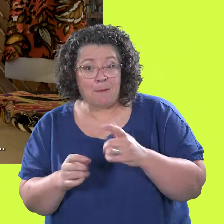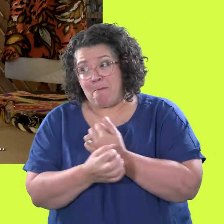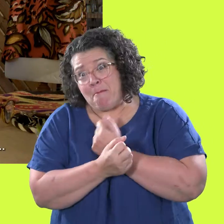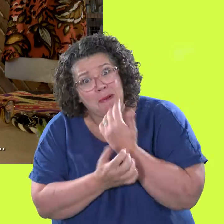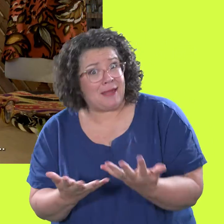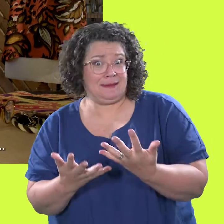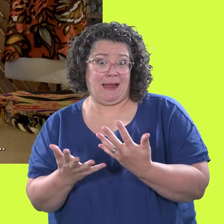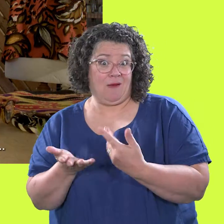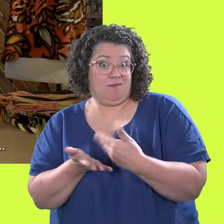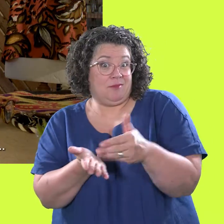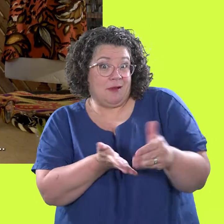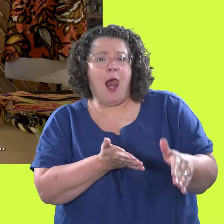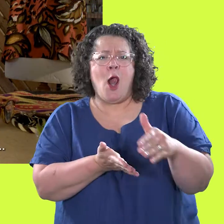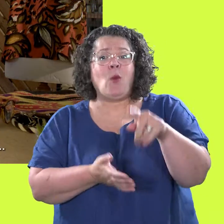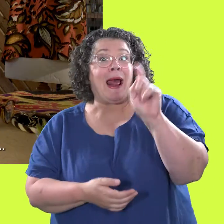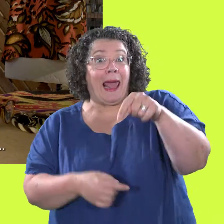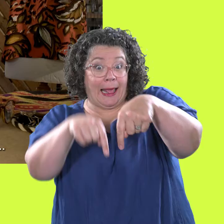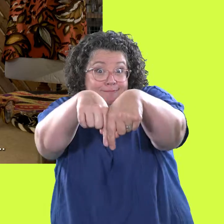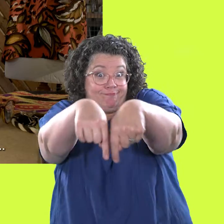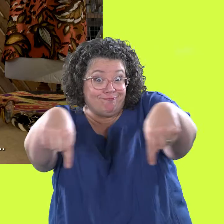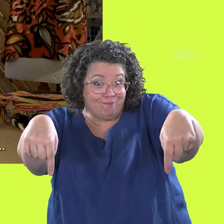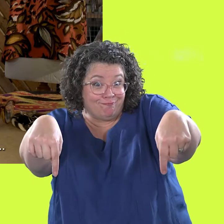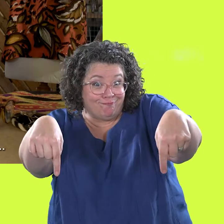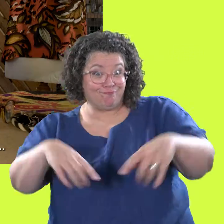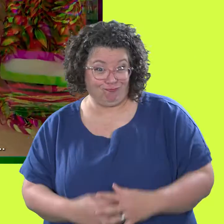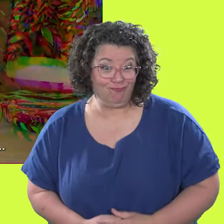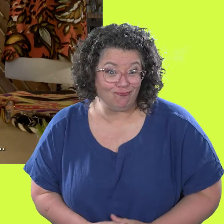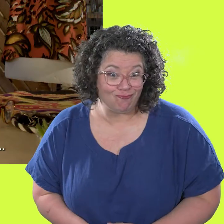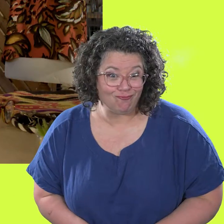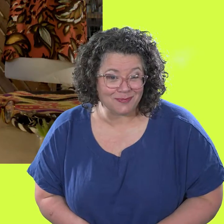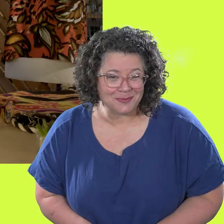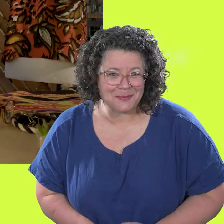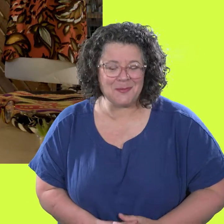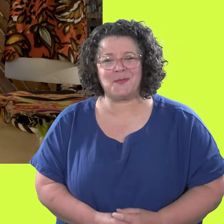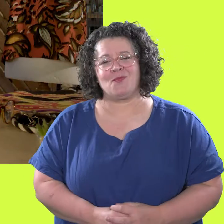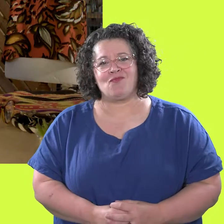stoc, felly cliciwch ar y link o dan.